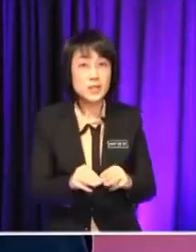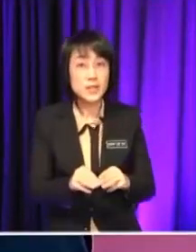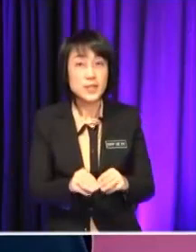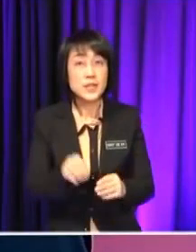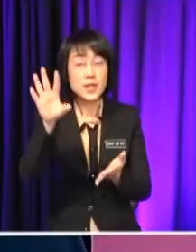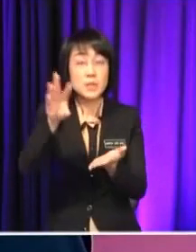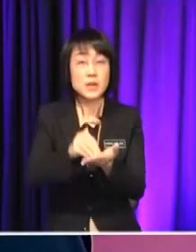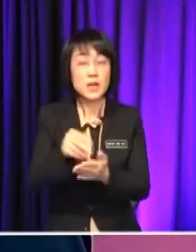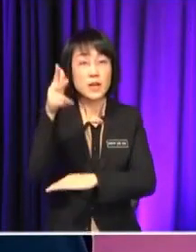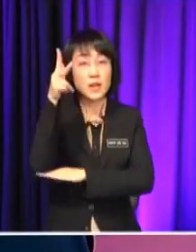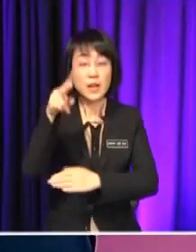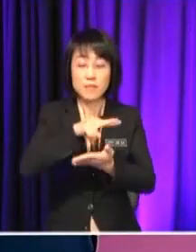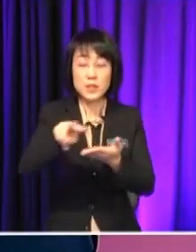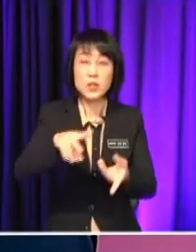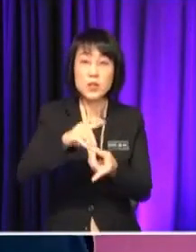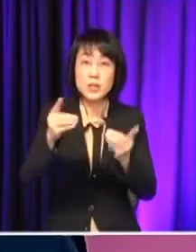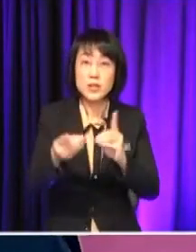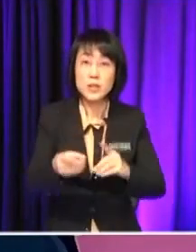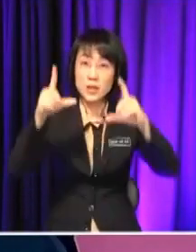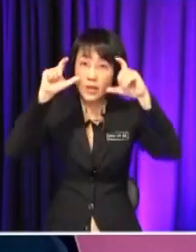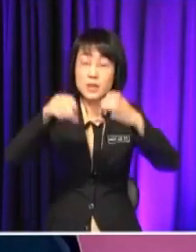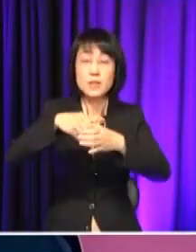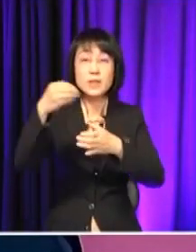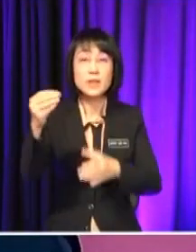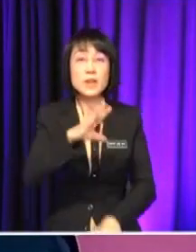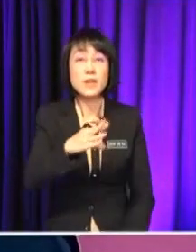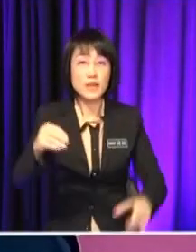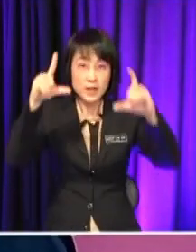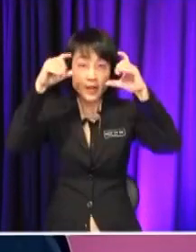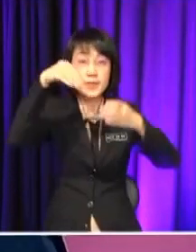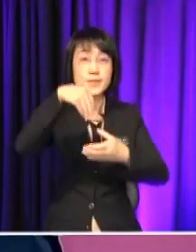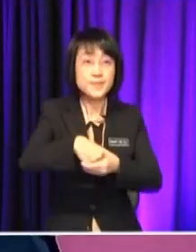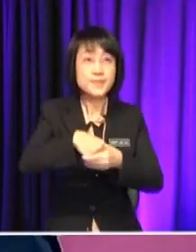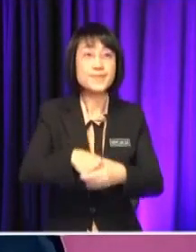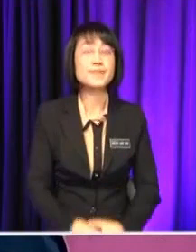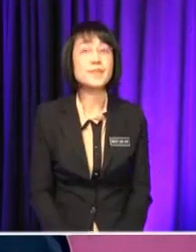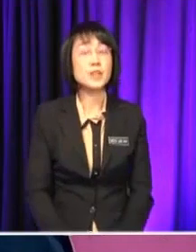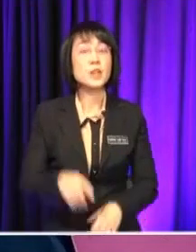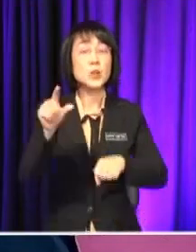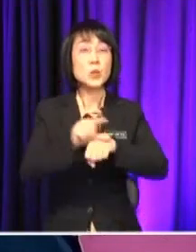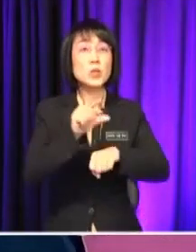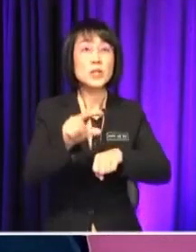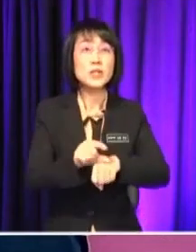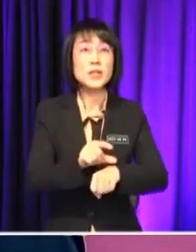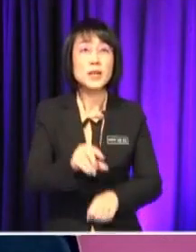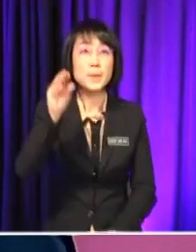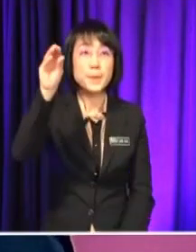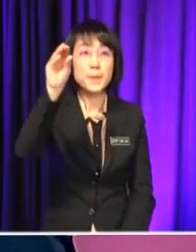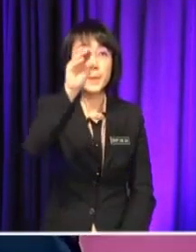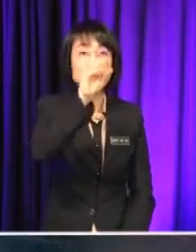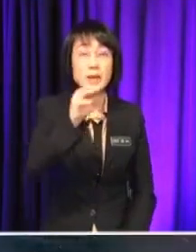video digital Camry luar Anda juga candle dalaman boleh menggunakan magnet yang saya